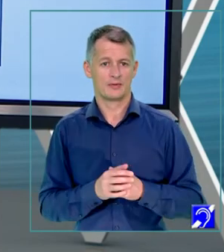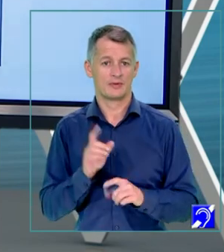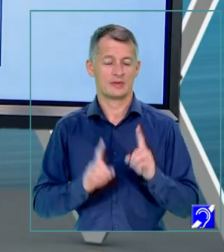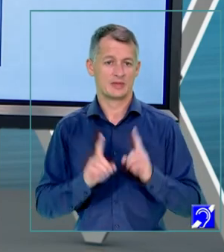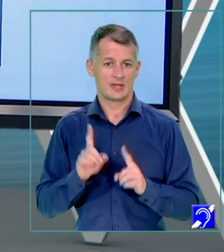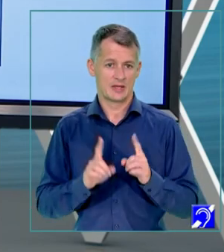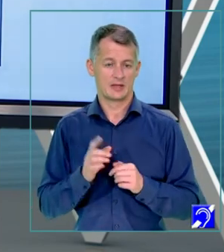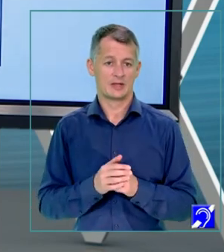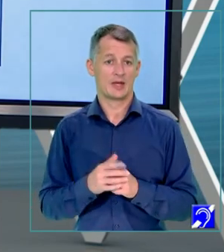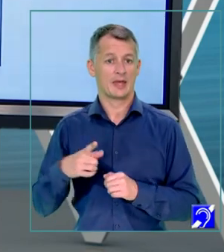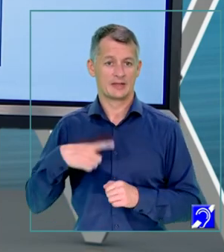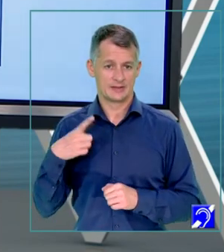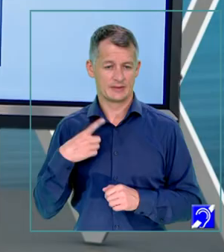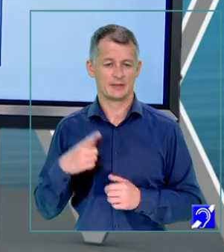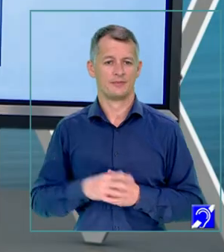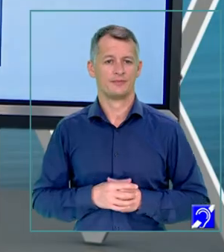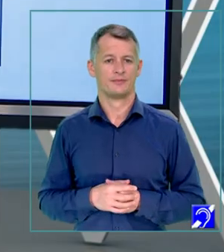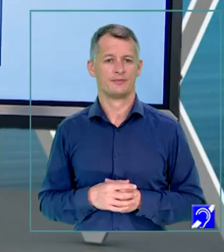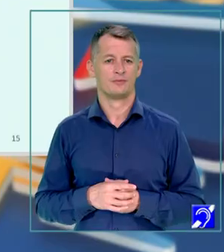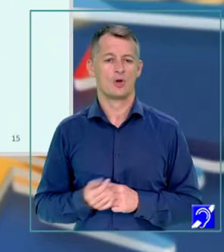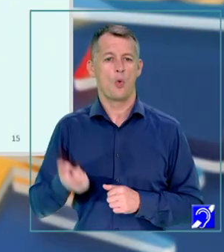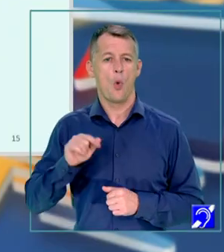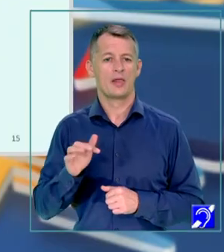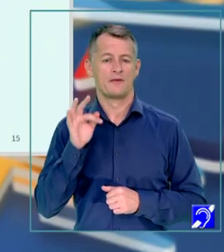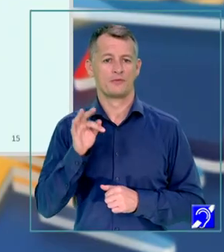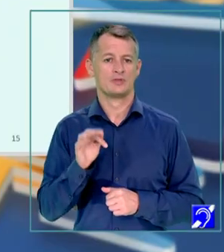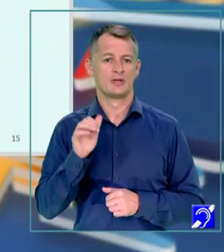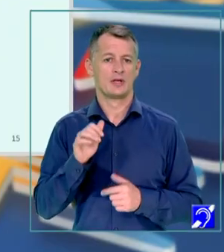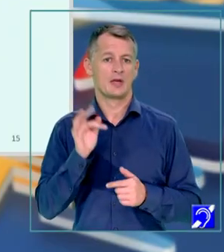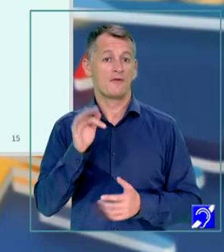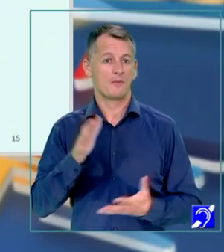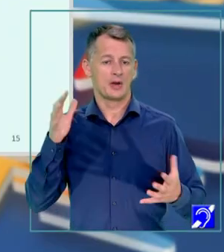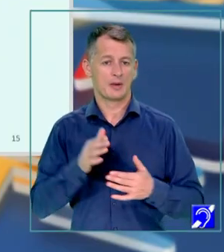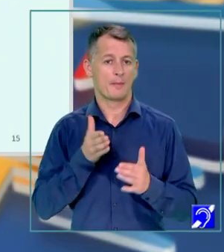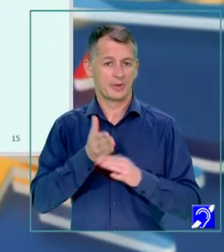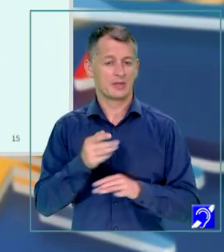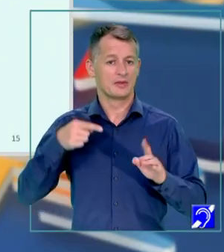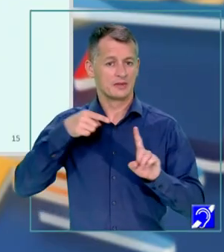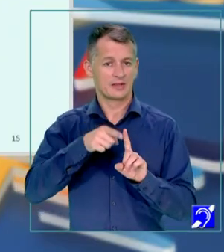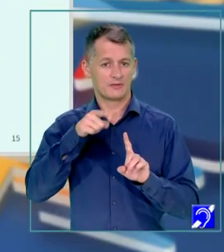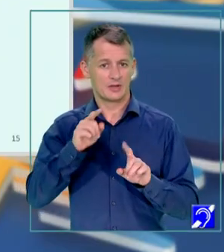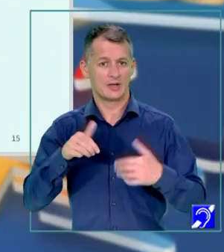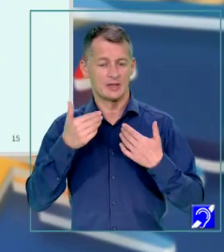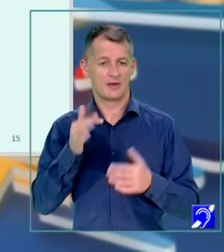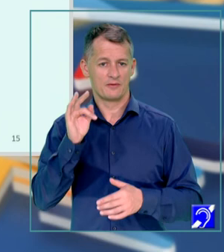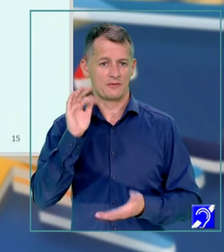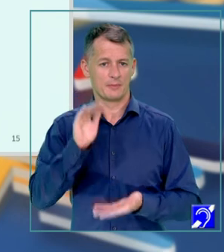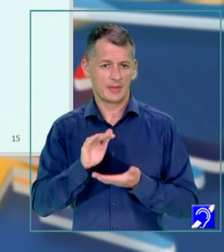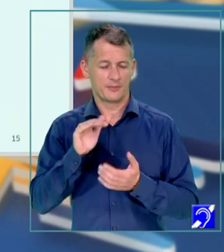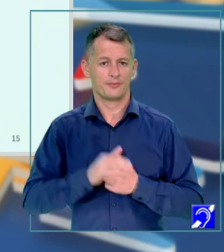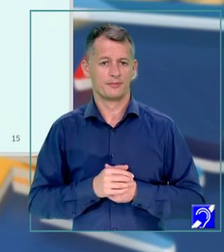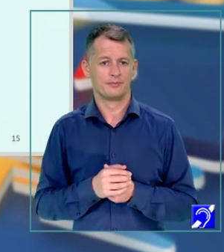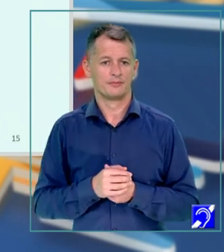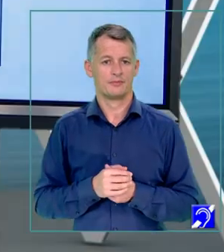dacă există o altă funcție mare care prin derivare ne de funcție mic constatăm în